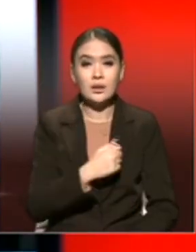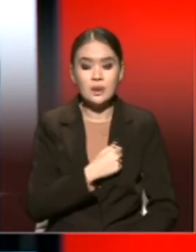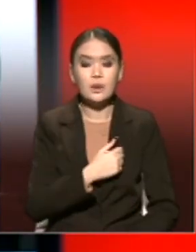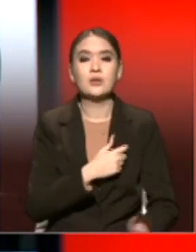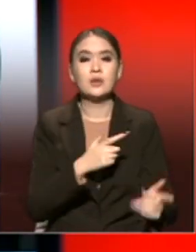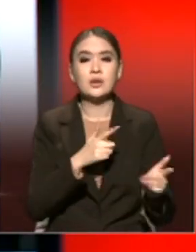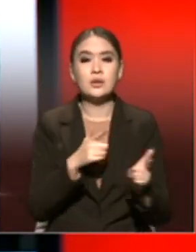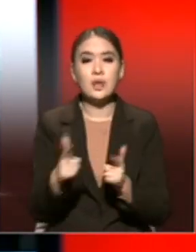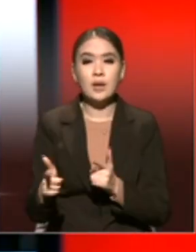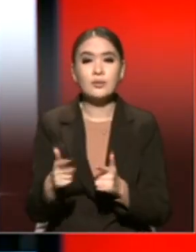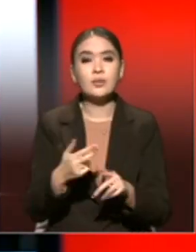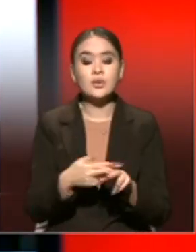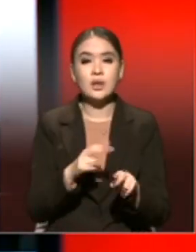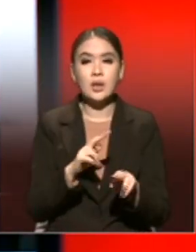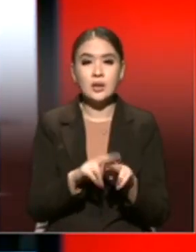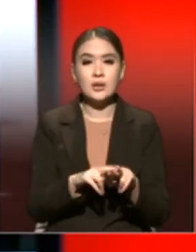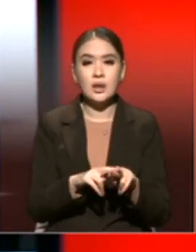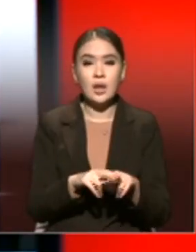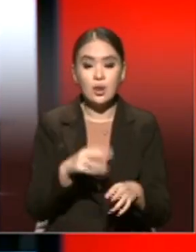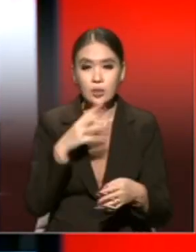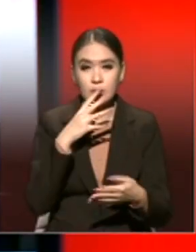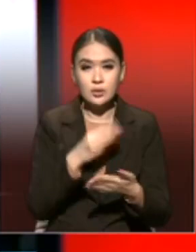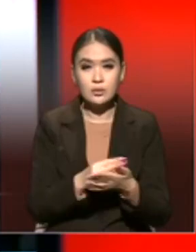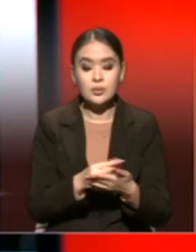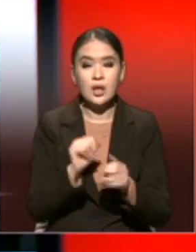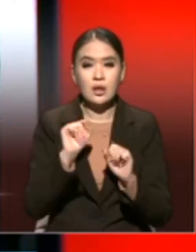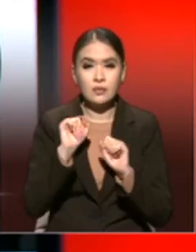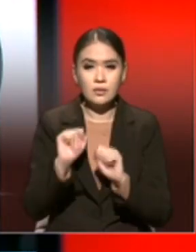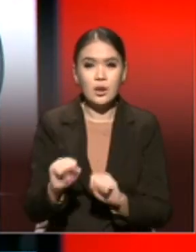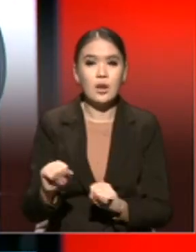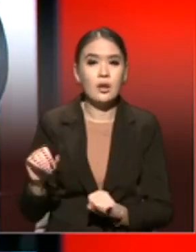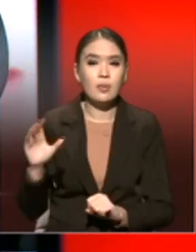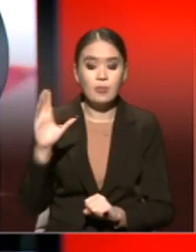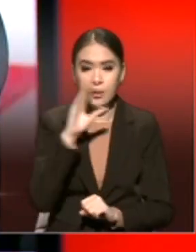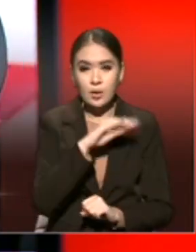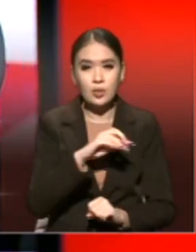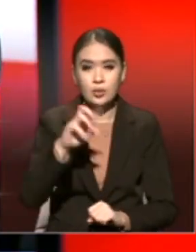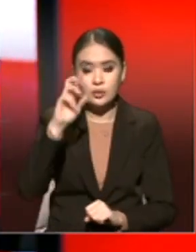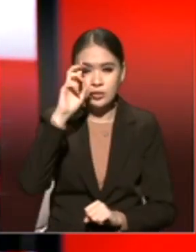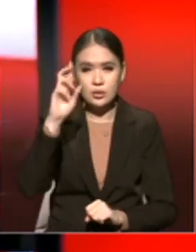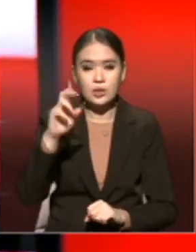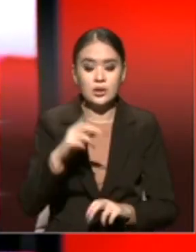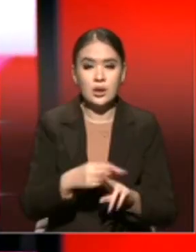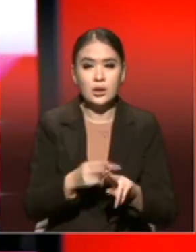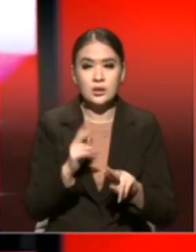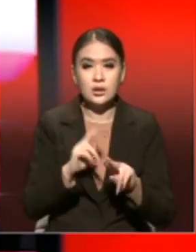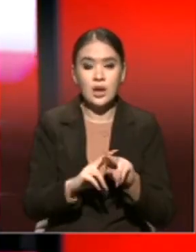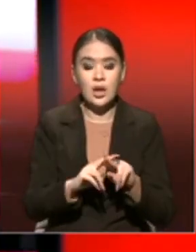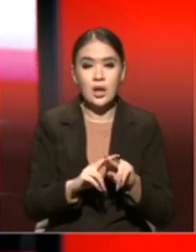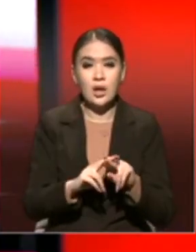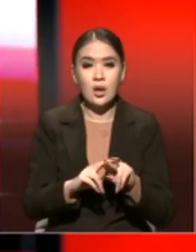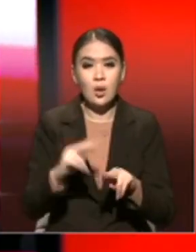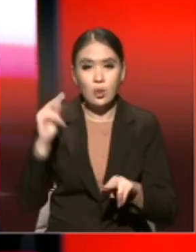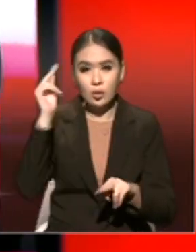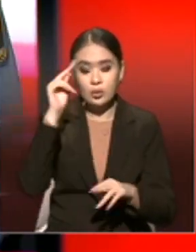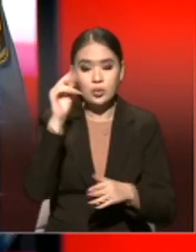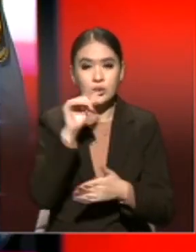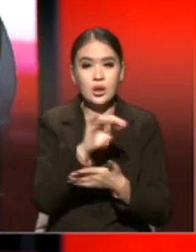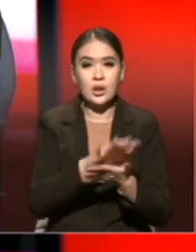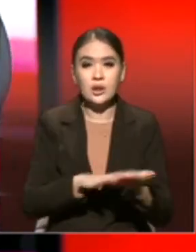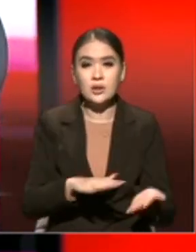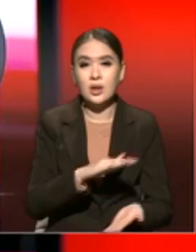отан қорғауда өзіміздің абыройлы міндетімізді атқарамыз. Жалпы оқудан кейін оқуымызды жалғастырамыз деген емес.